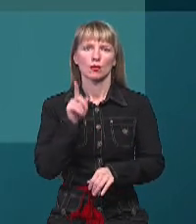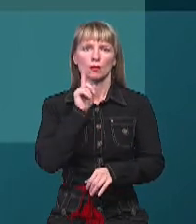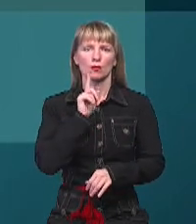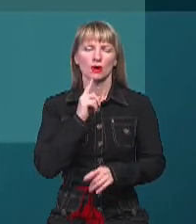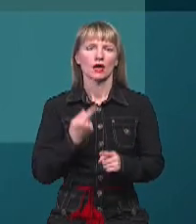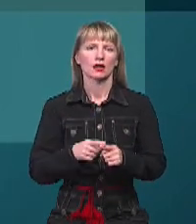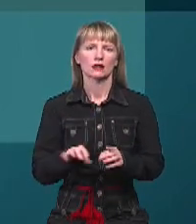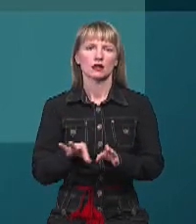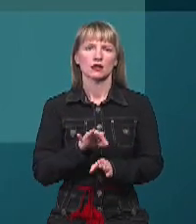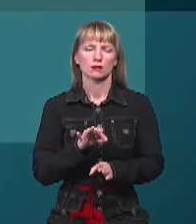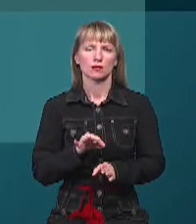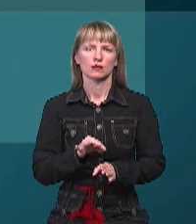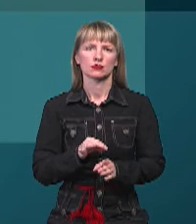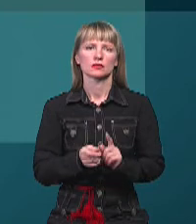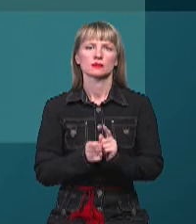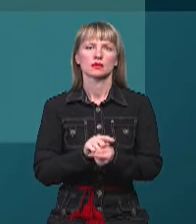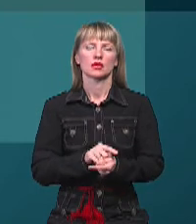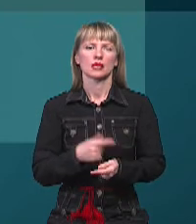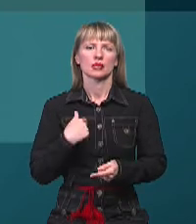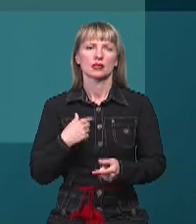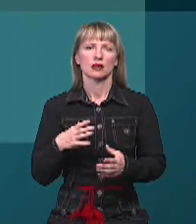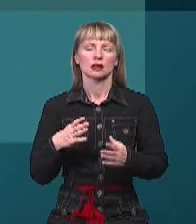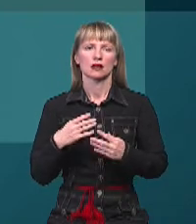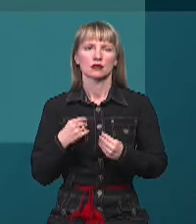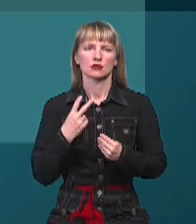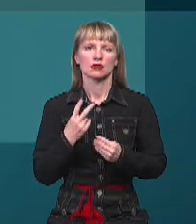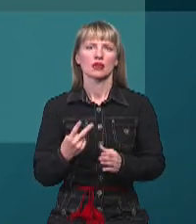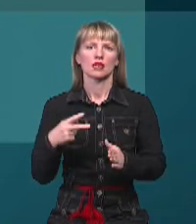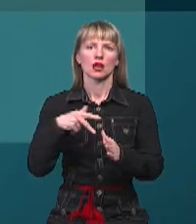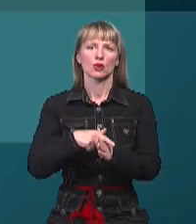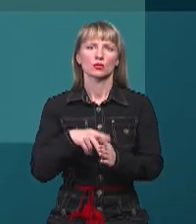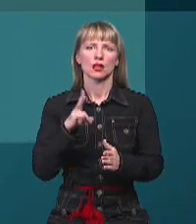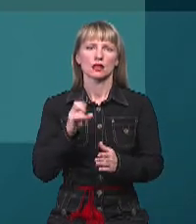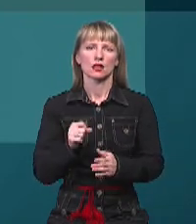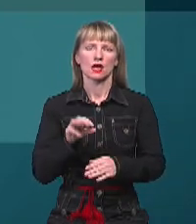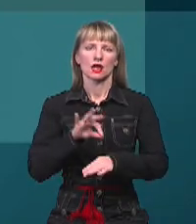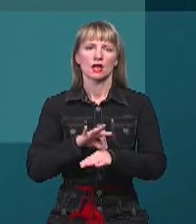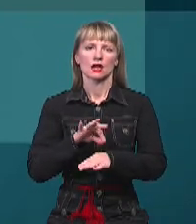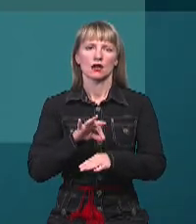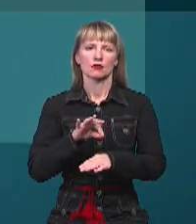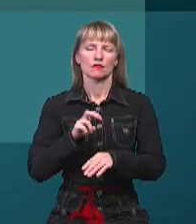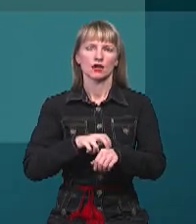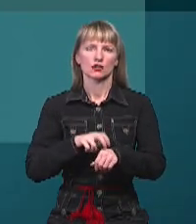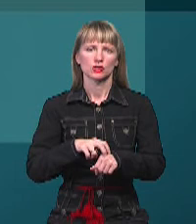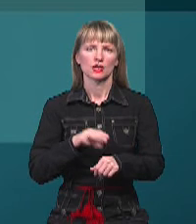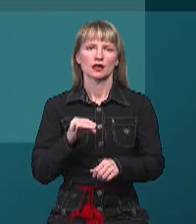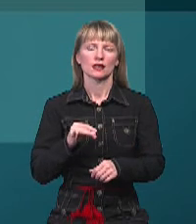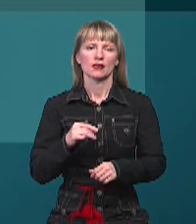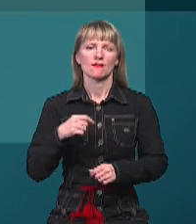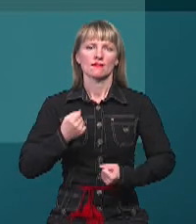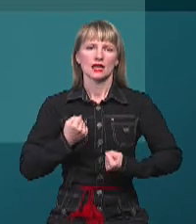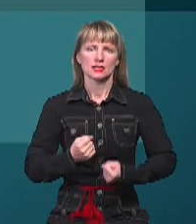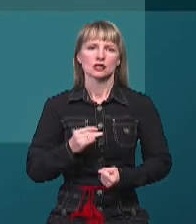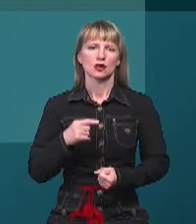кінця, адаптуємося. І разом з тим вже збільшилося навантаження на лікарів і фізичне, і моральне. На мою